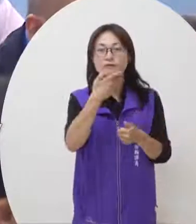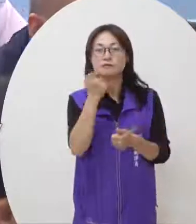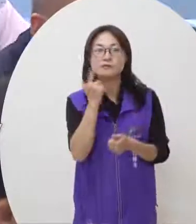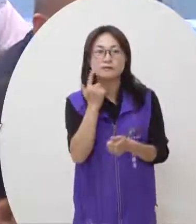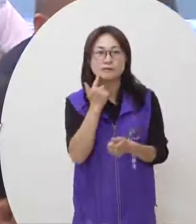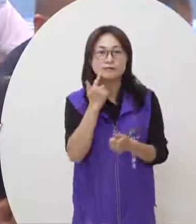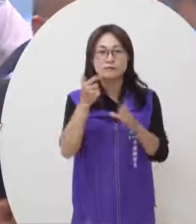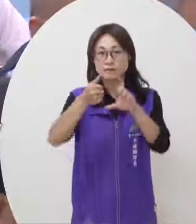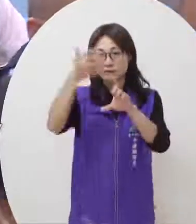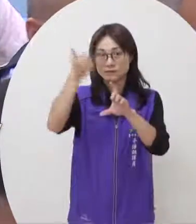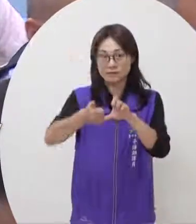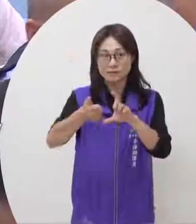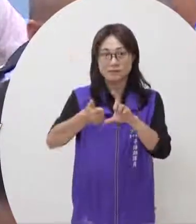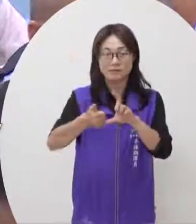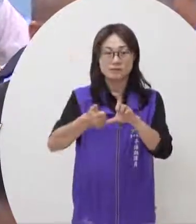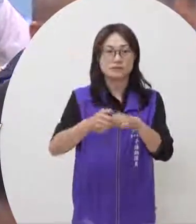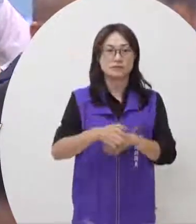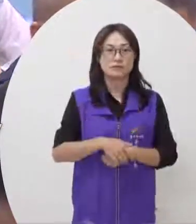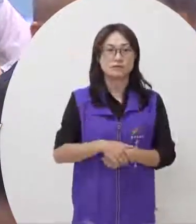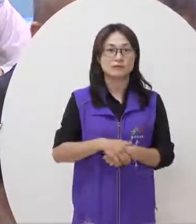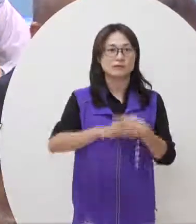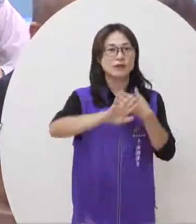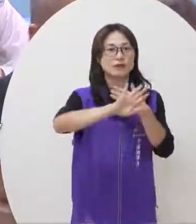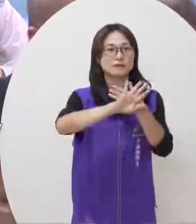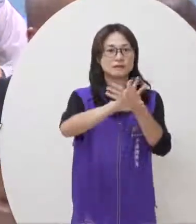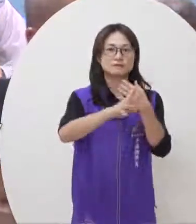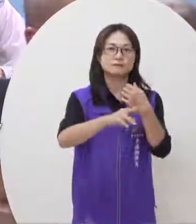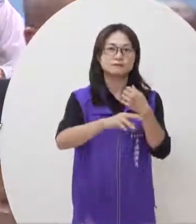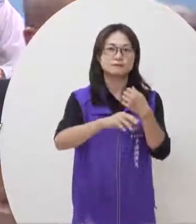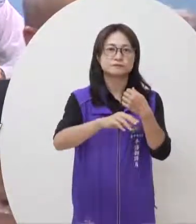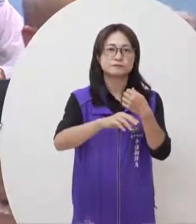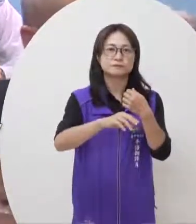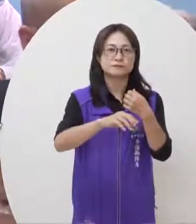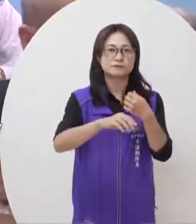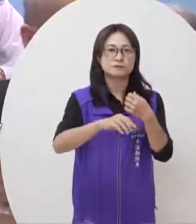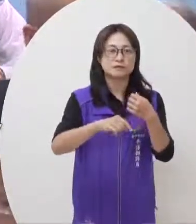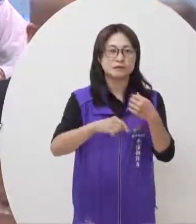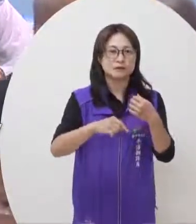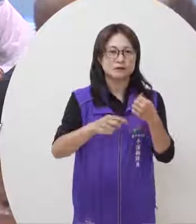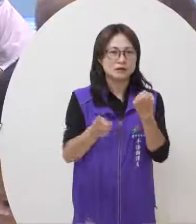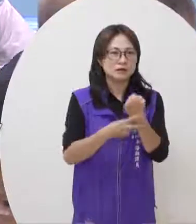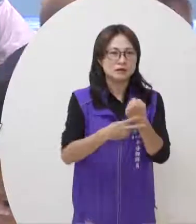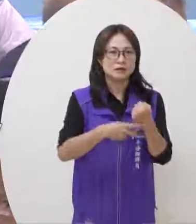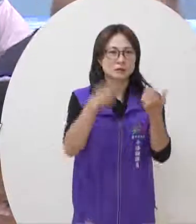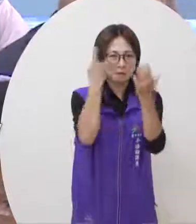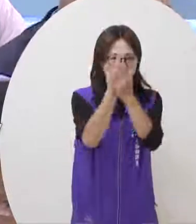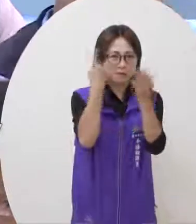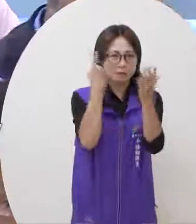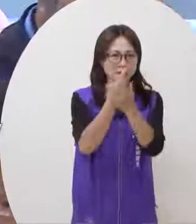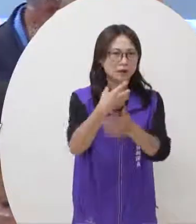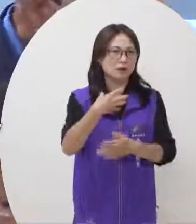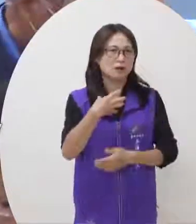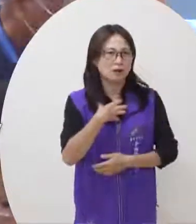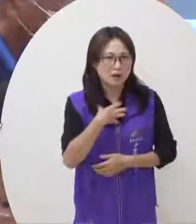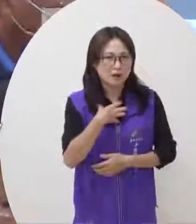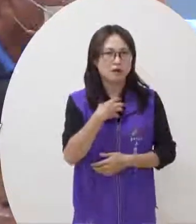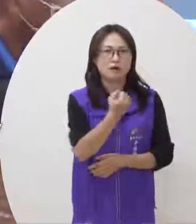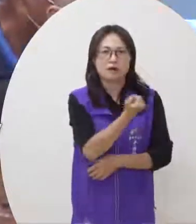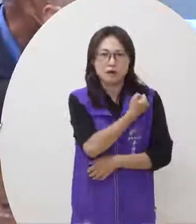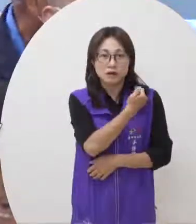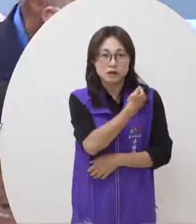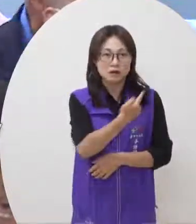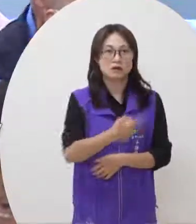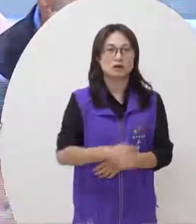哈，为代理拢啊，逐工安尼吼，透风落雨，为着西屯吼，遮认真